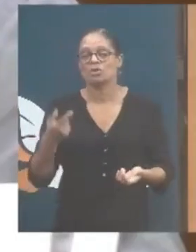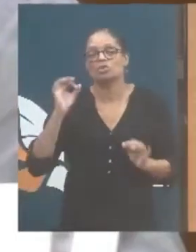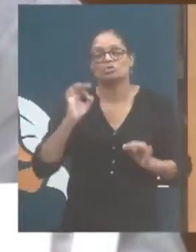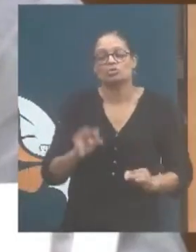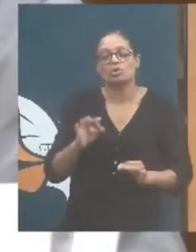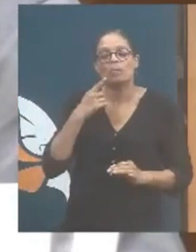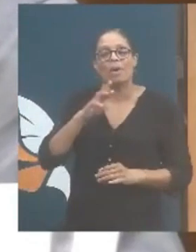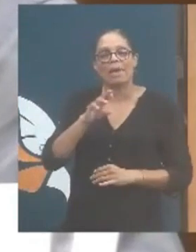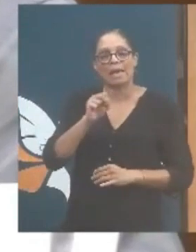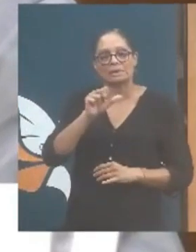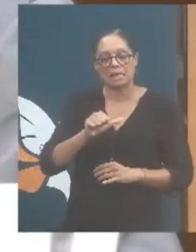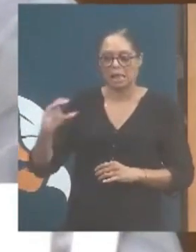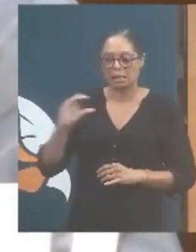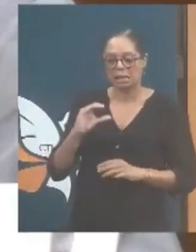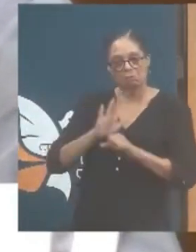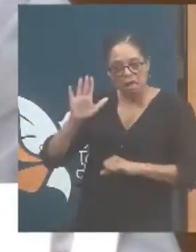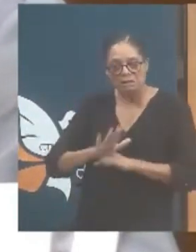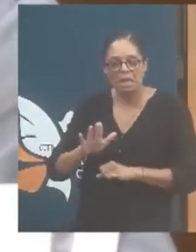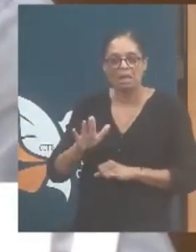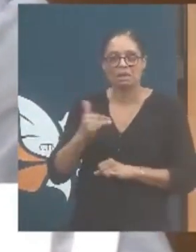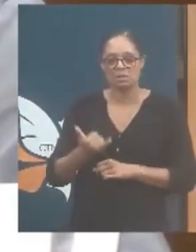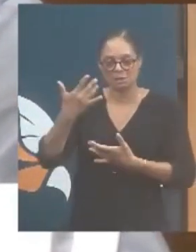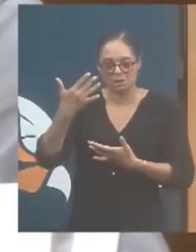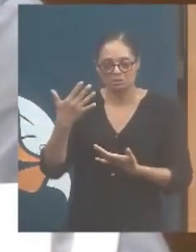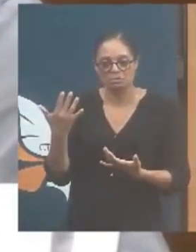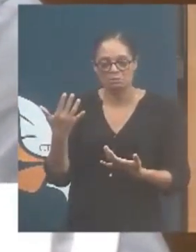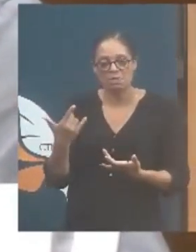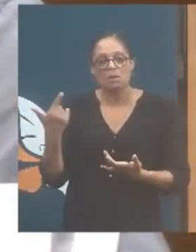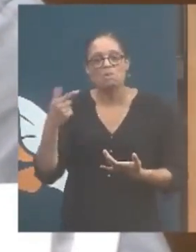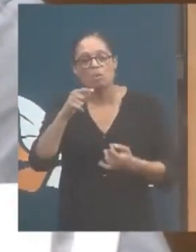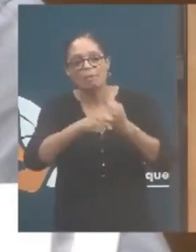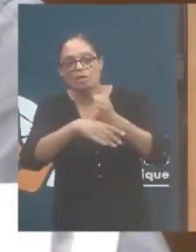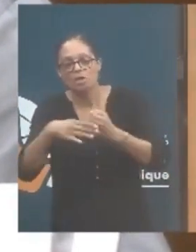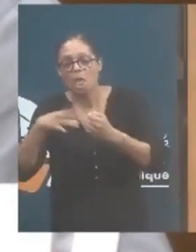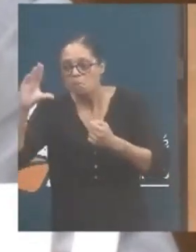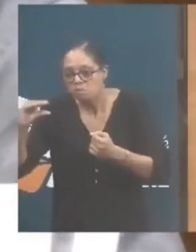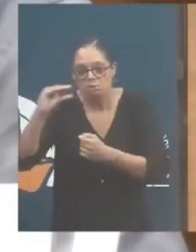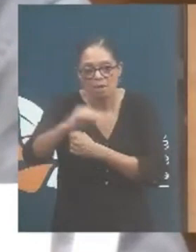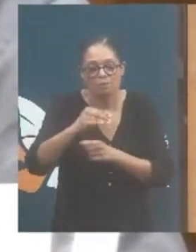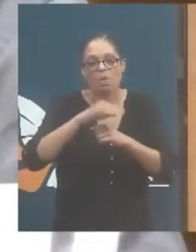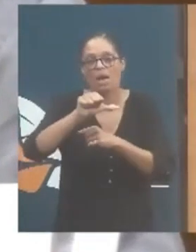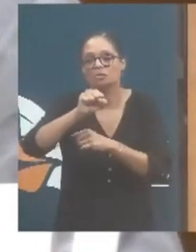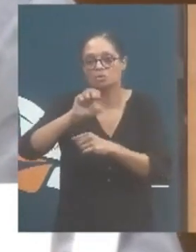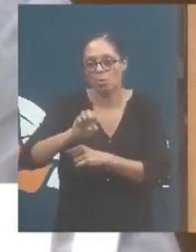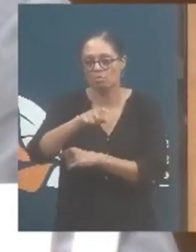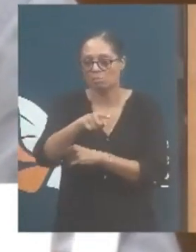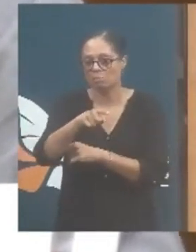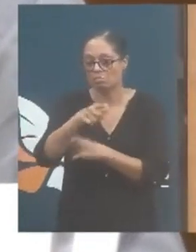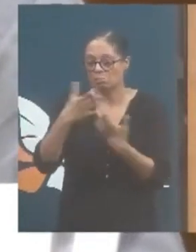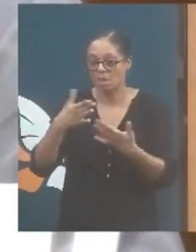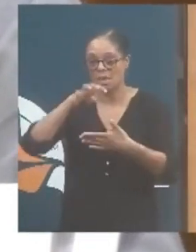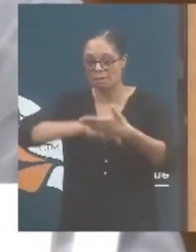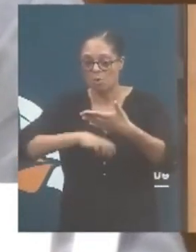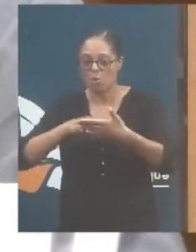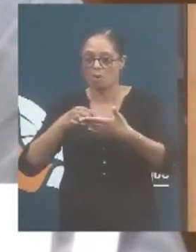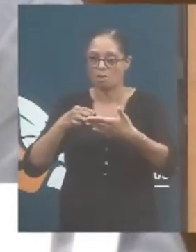pour le RSA, ils donnent encore moins à Mayotte pour l'aide sociale à l'enfance. On nous a pas, dans le rapport, indiqué ce qu'ils